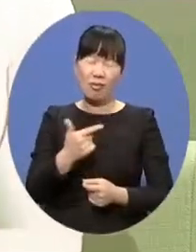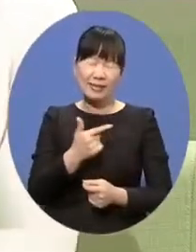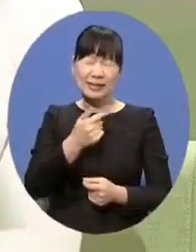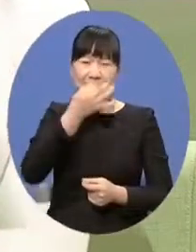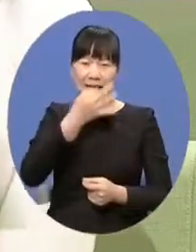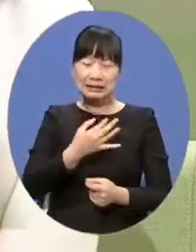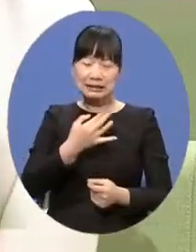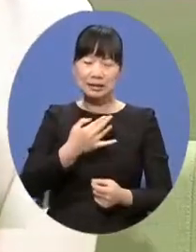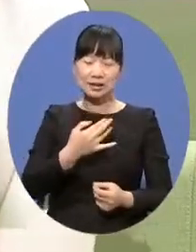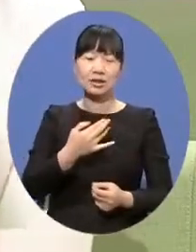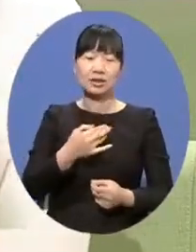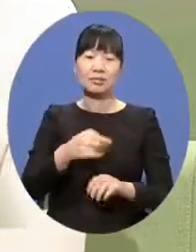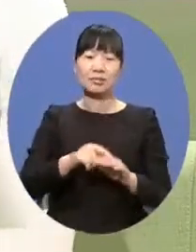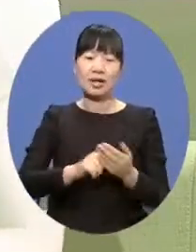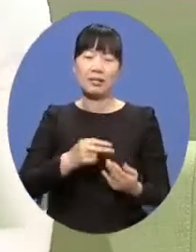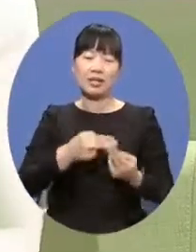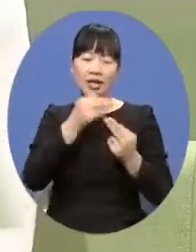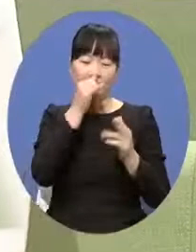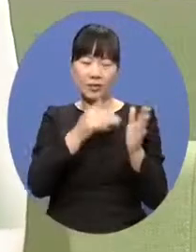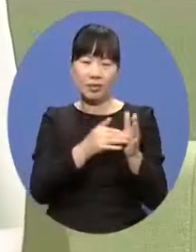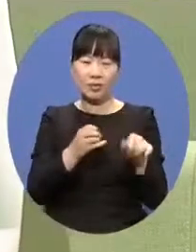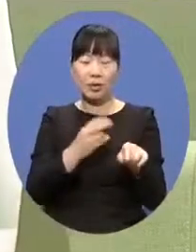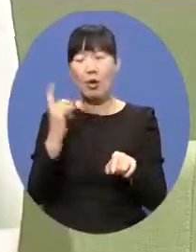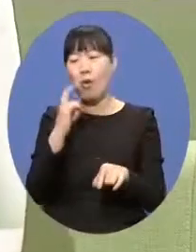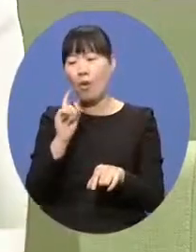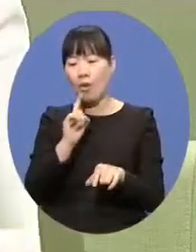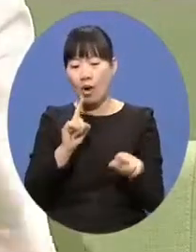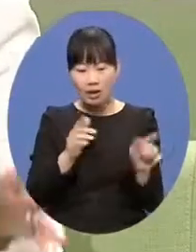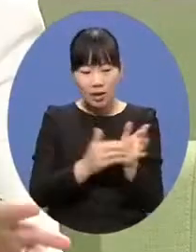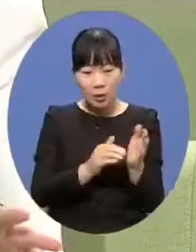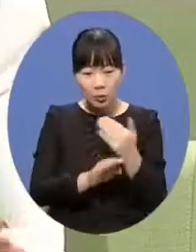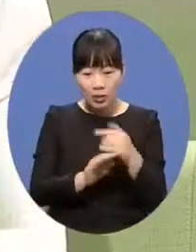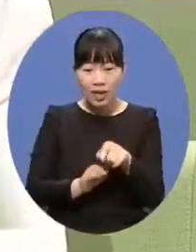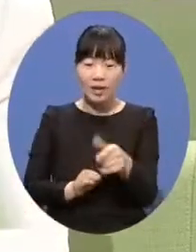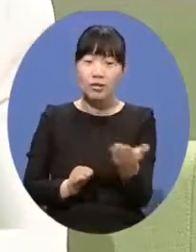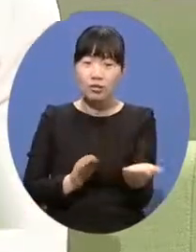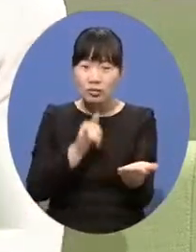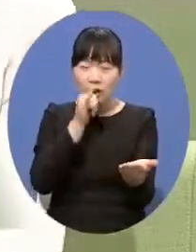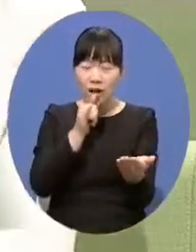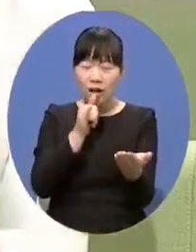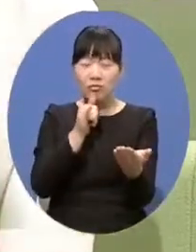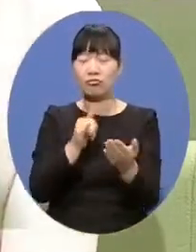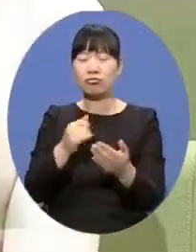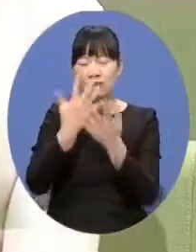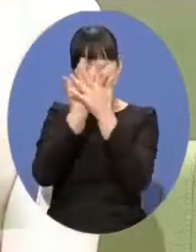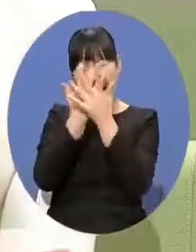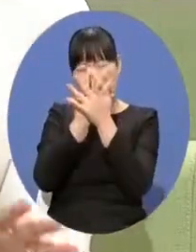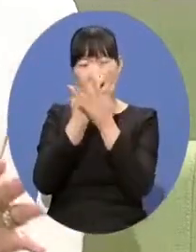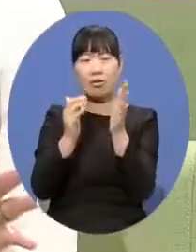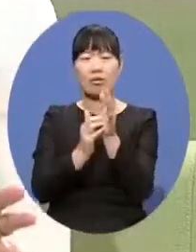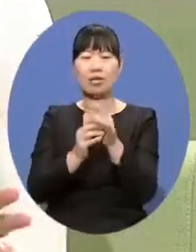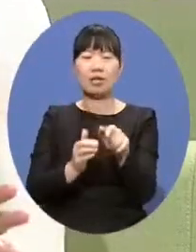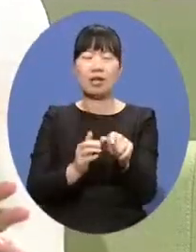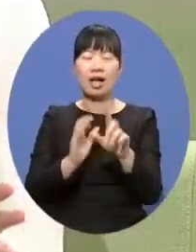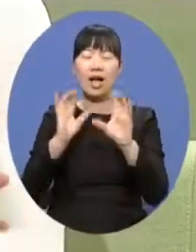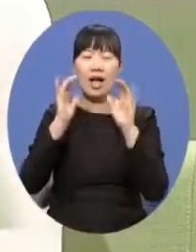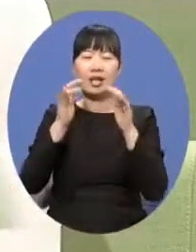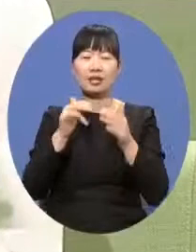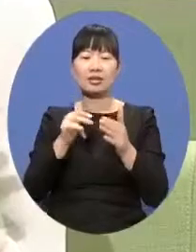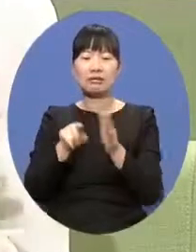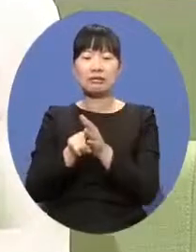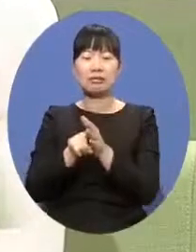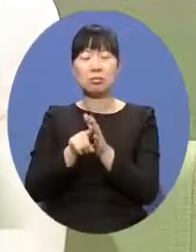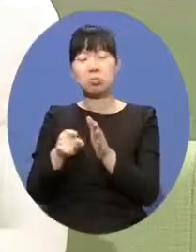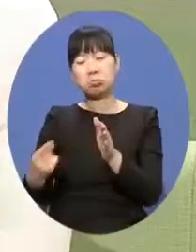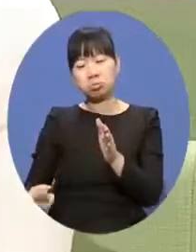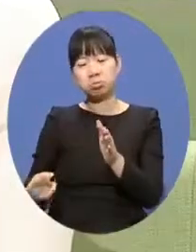약간 거짓말하는 거 있잖아요. 요거 이따가 해주고 요거 하고선 너 해줄게 이래놓고 그냥 흐지부지 돼버리면 아이들은 거기서 신뢰감이